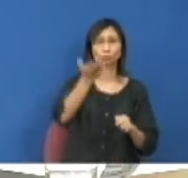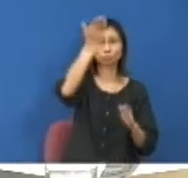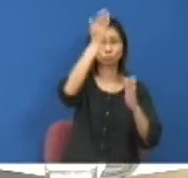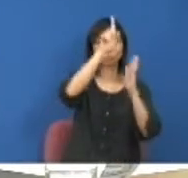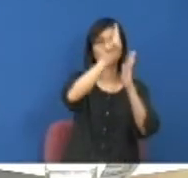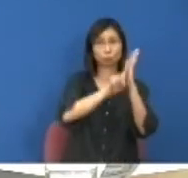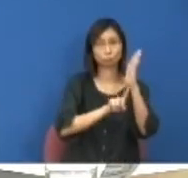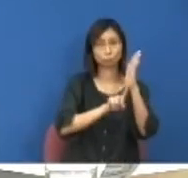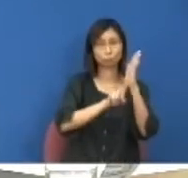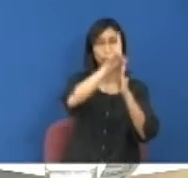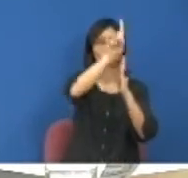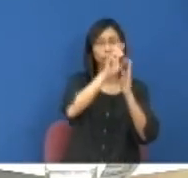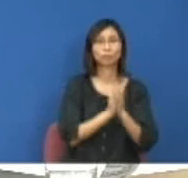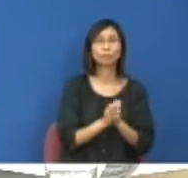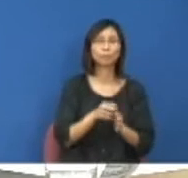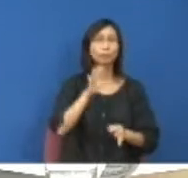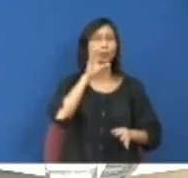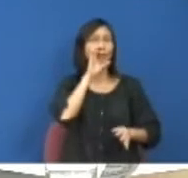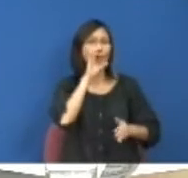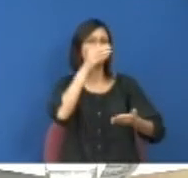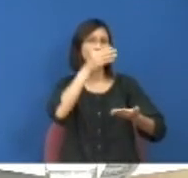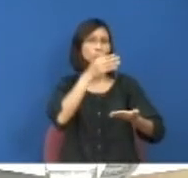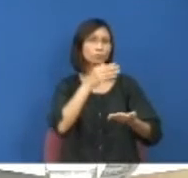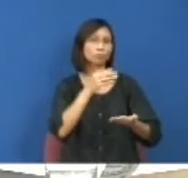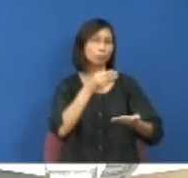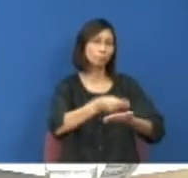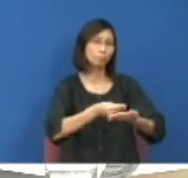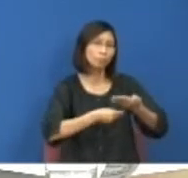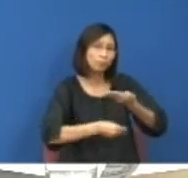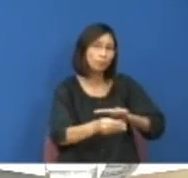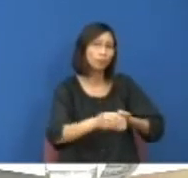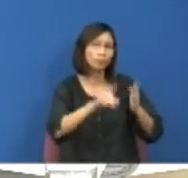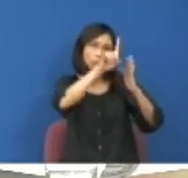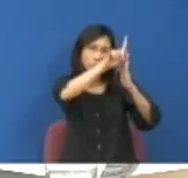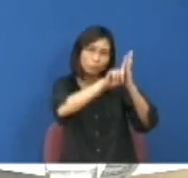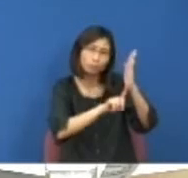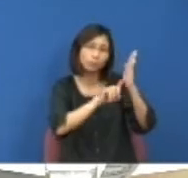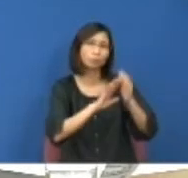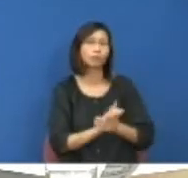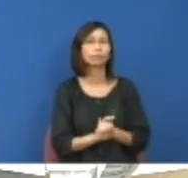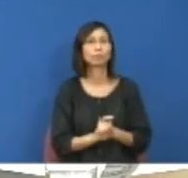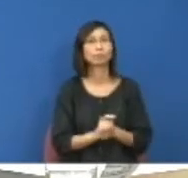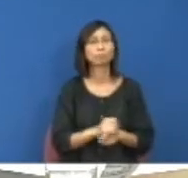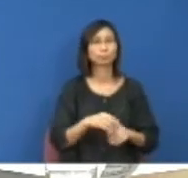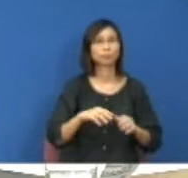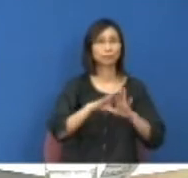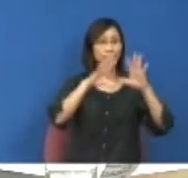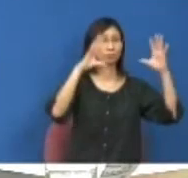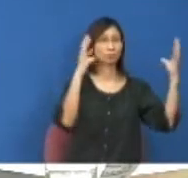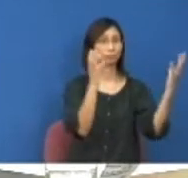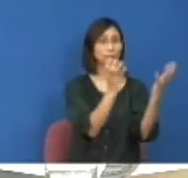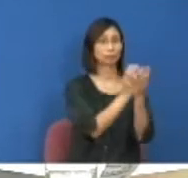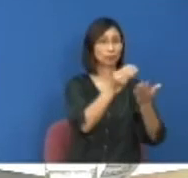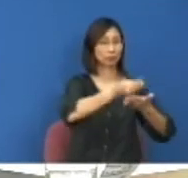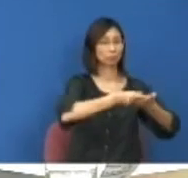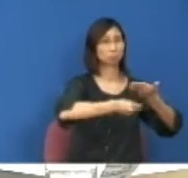啦。小販係咪有某個程度上嚟講，因為大資產階級一出嚟嘅時候就殺曬嗰啲小資產階級，連小販就係即係連小資產階